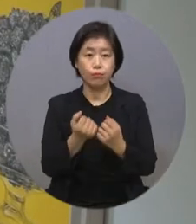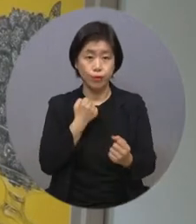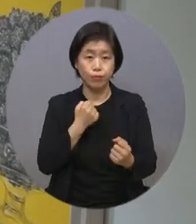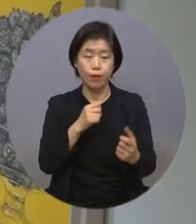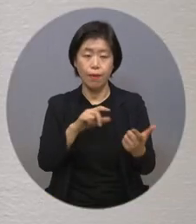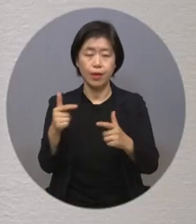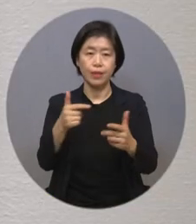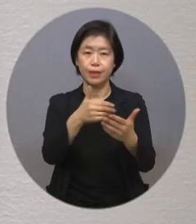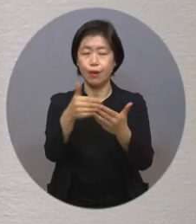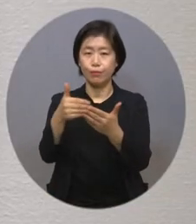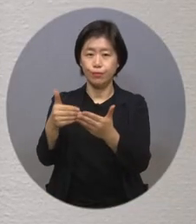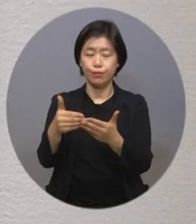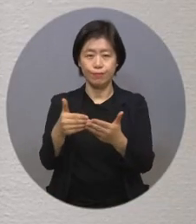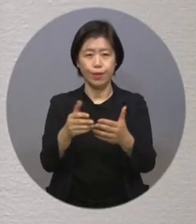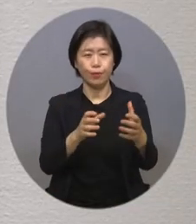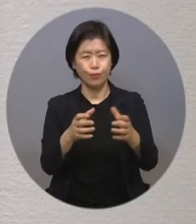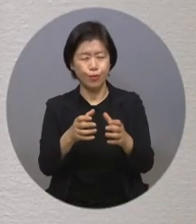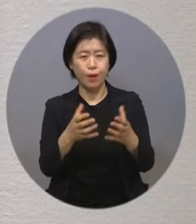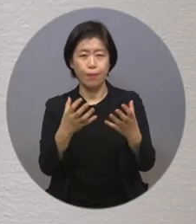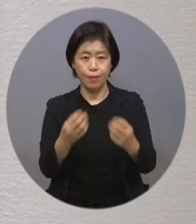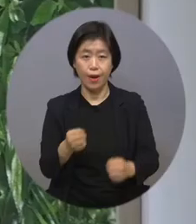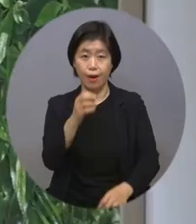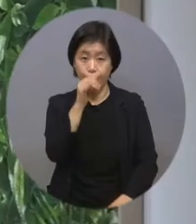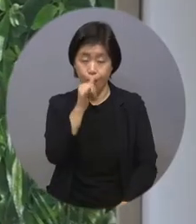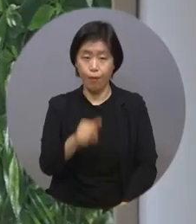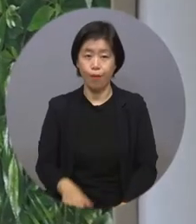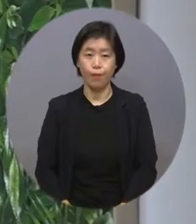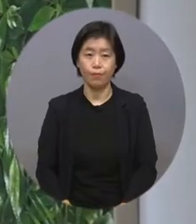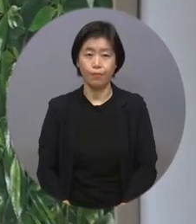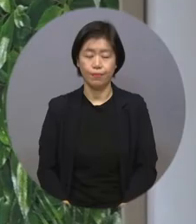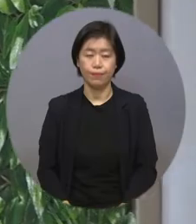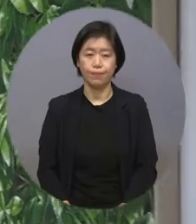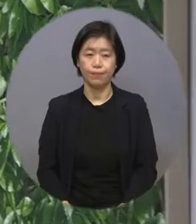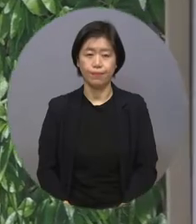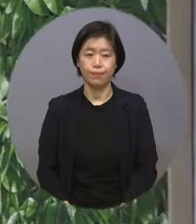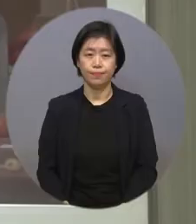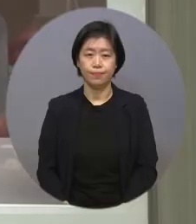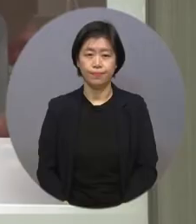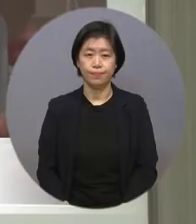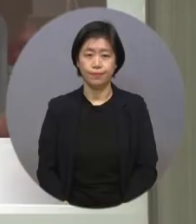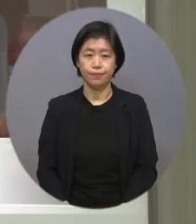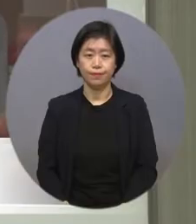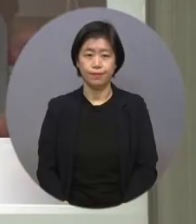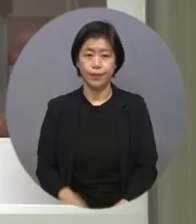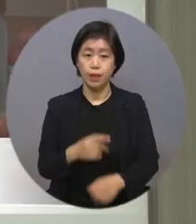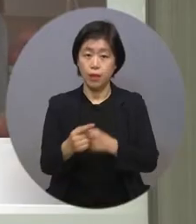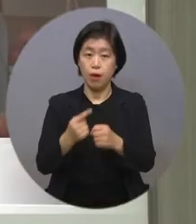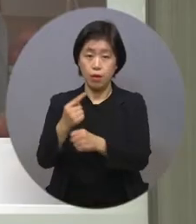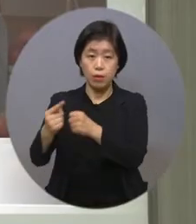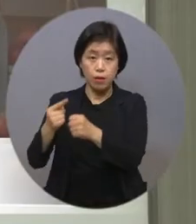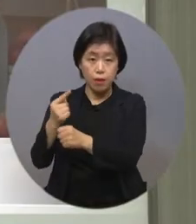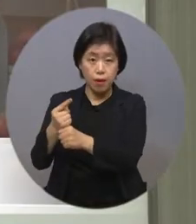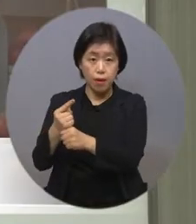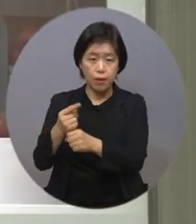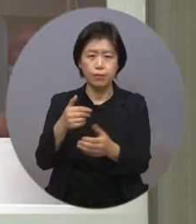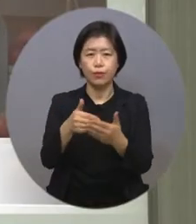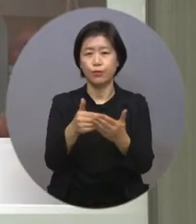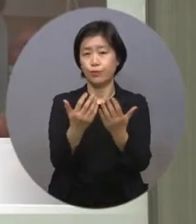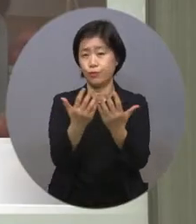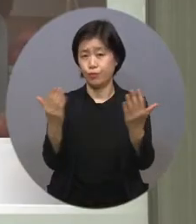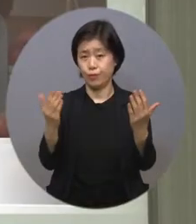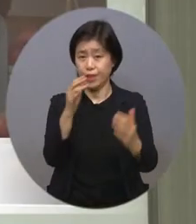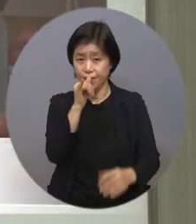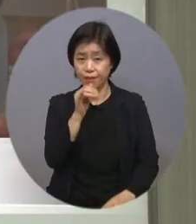작품들에서 작가들의 살아있는 강인한 정신을 느낄 수 있습니다. 매년 열리는 그 미술